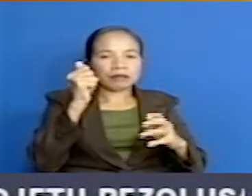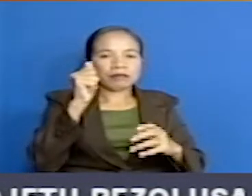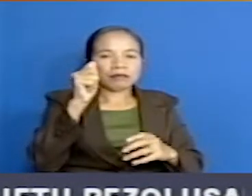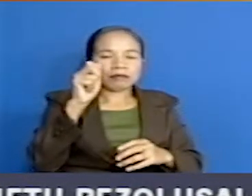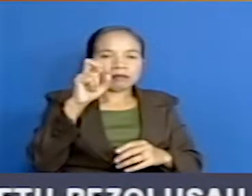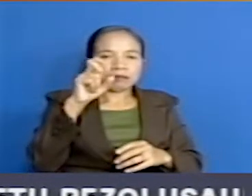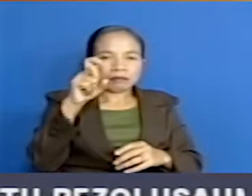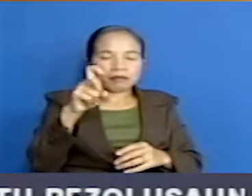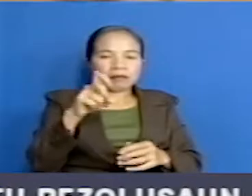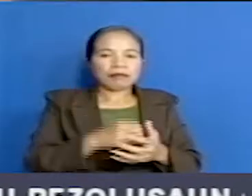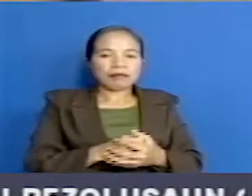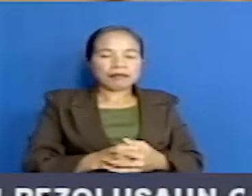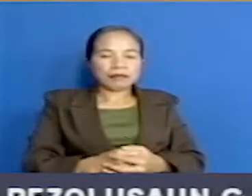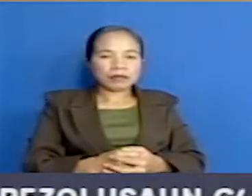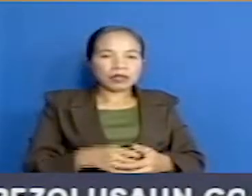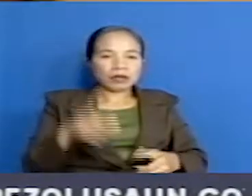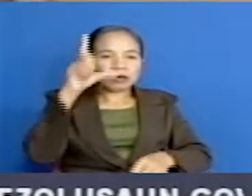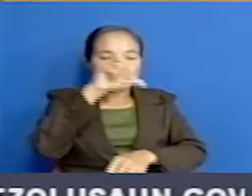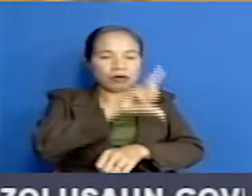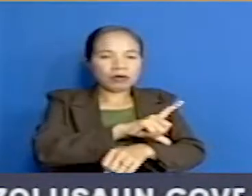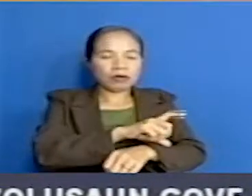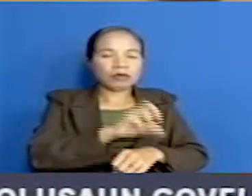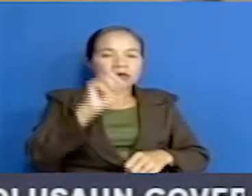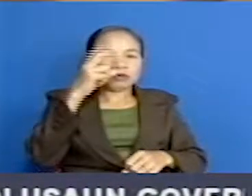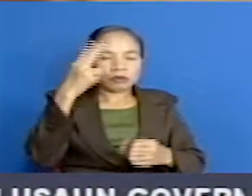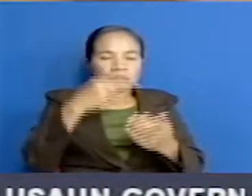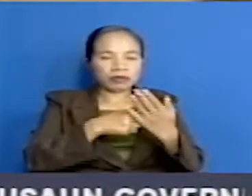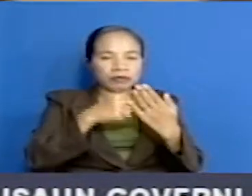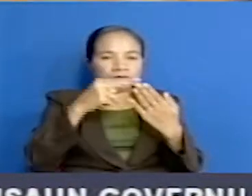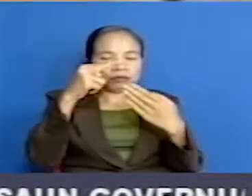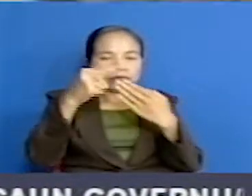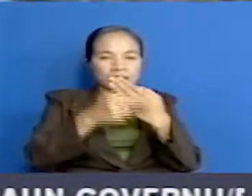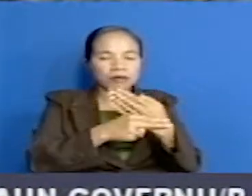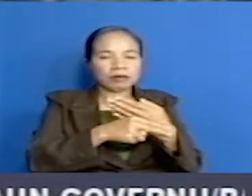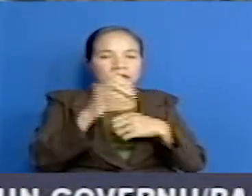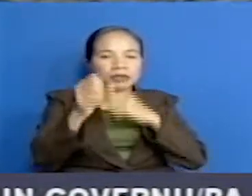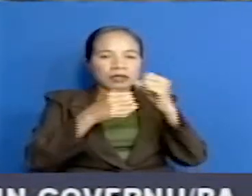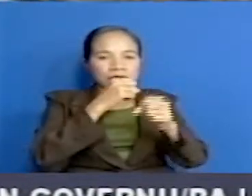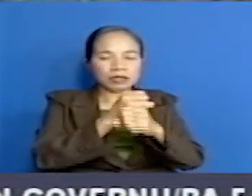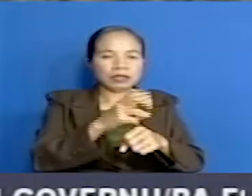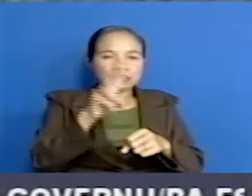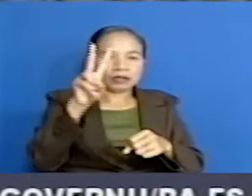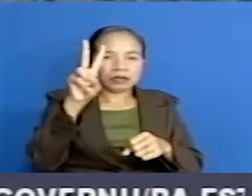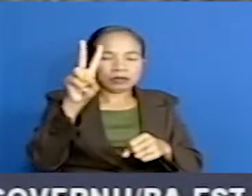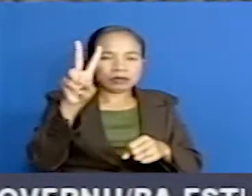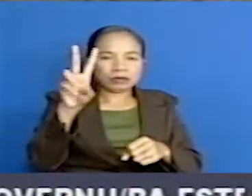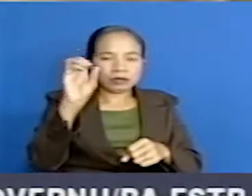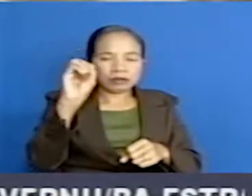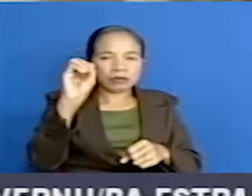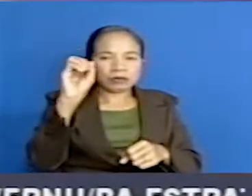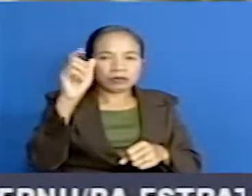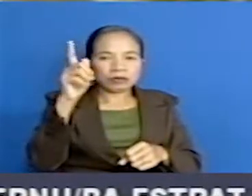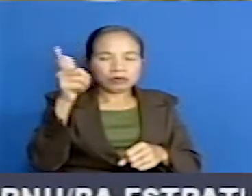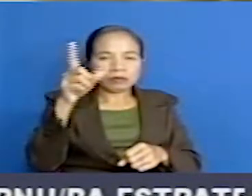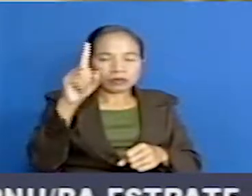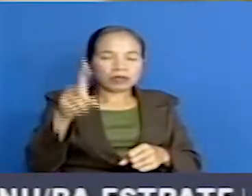seluk. Loron sanulu reseng rua fulang Novembru tinang rihung rua ruanulu reseng ida, timuruan sira